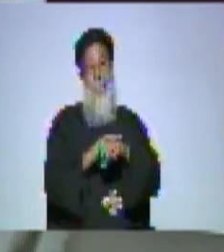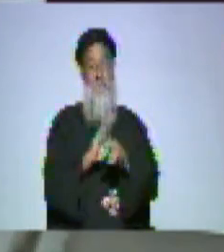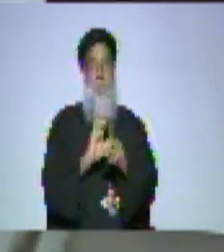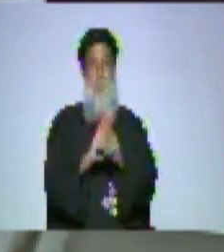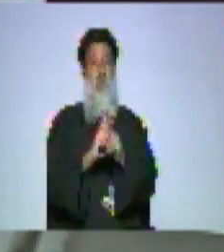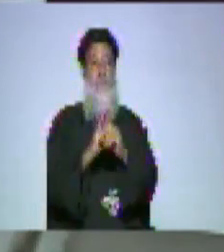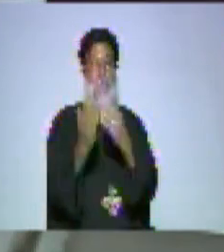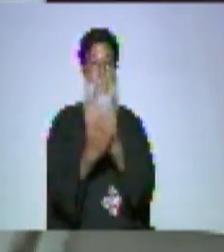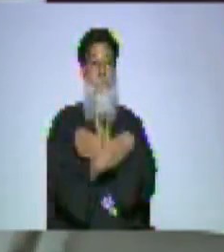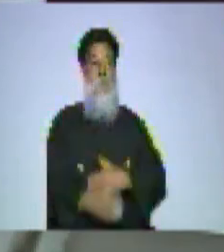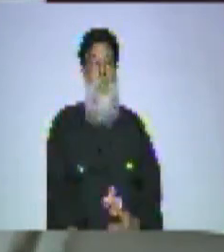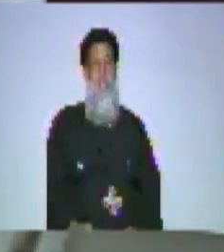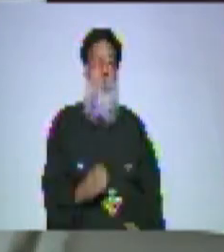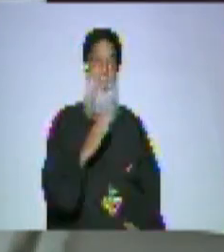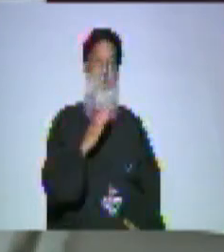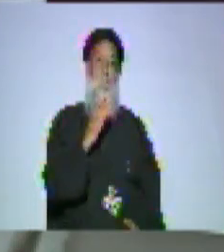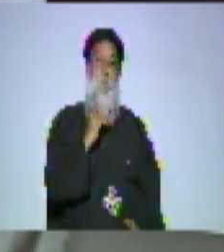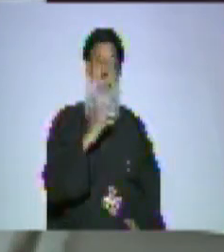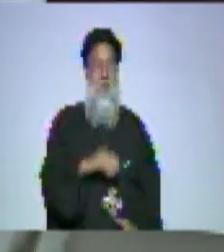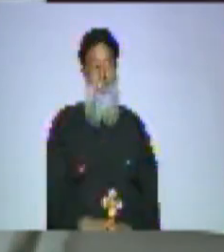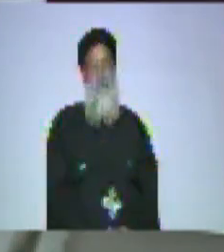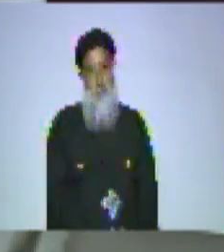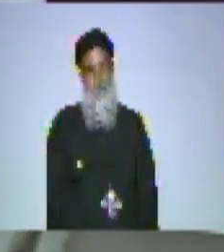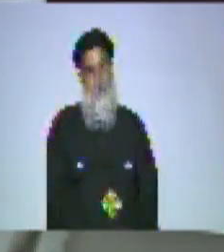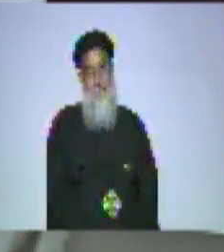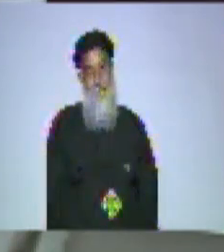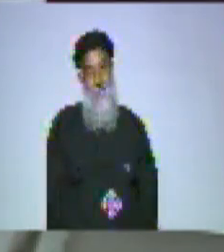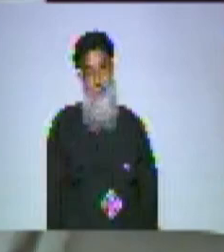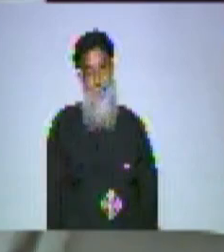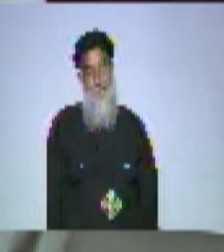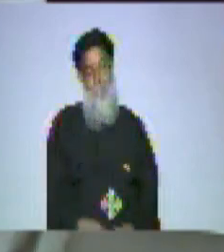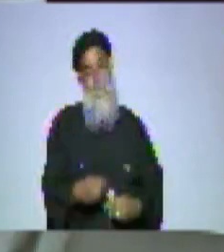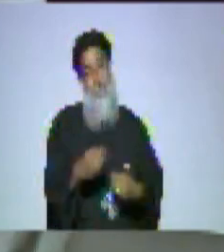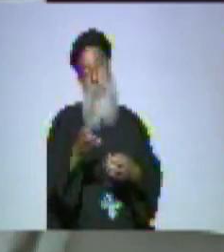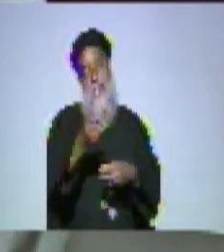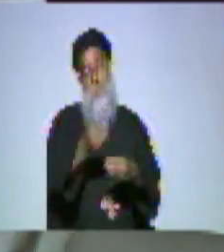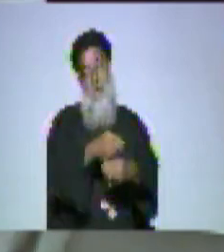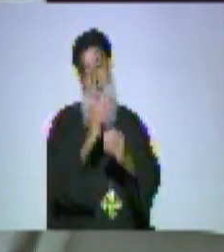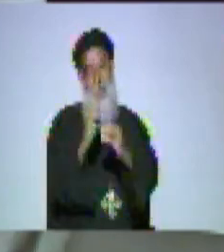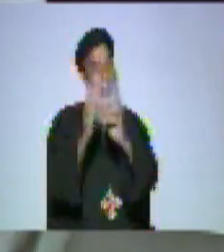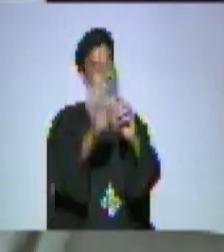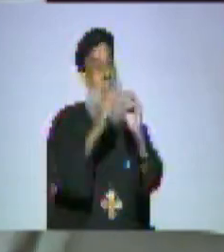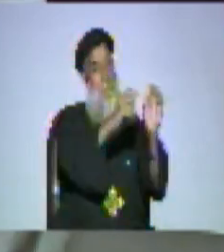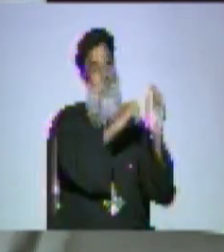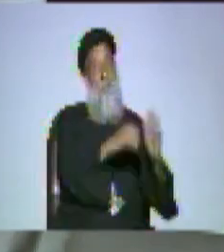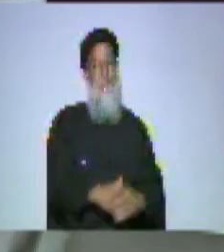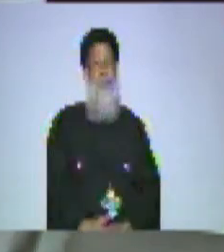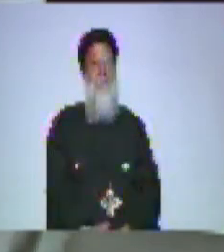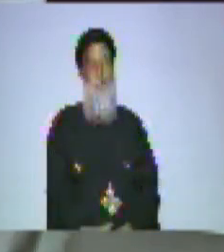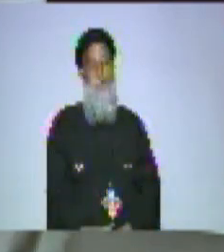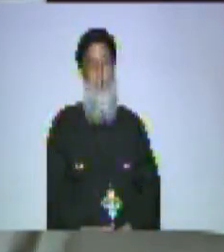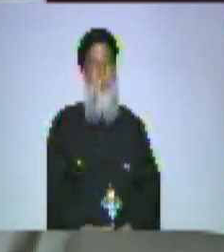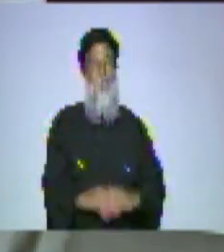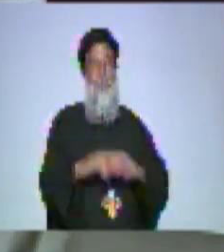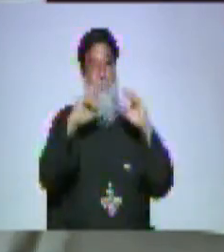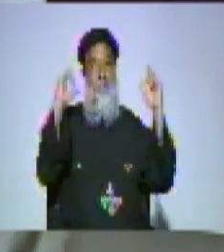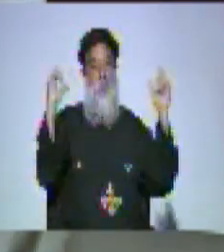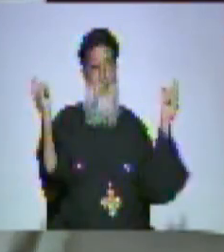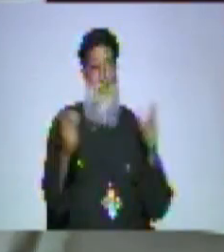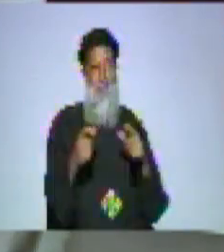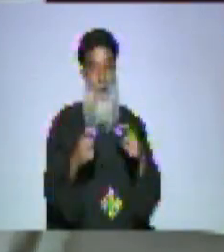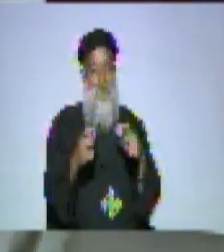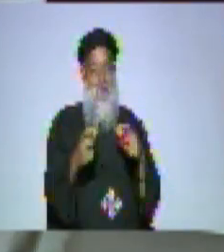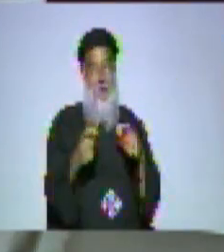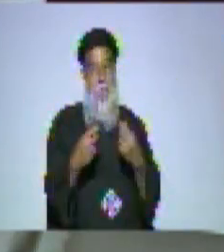انا بتعامل مع شخصيه معطاءة يعني وفعلا لجنه البر مثلا